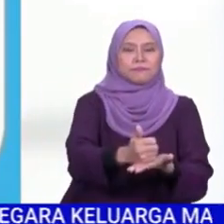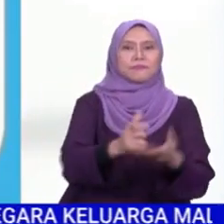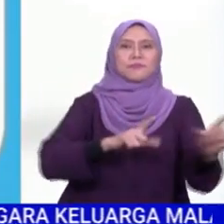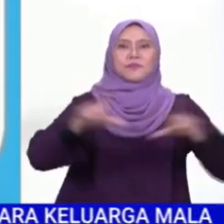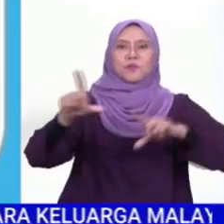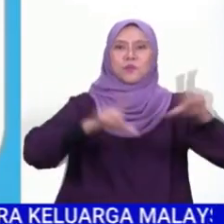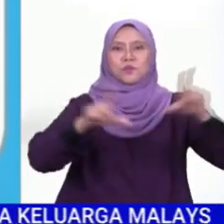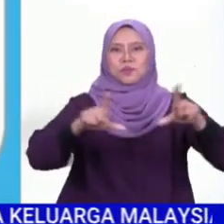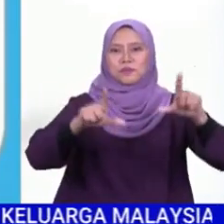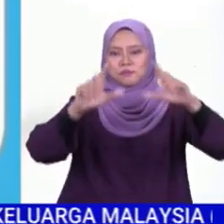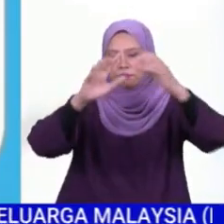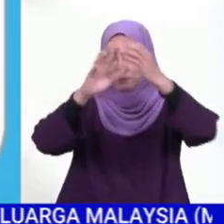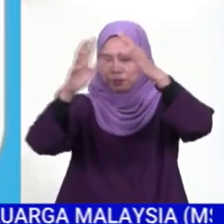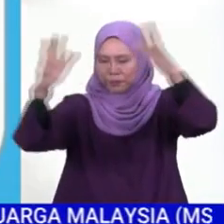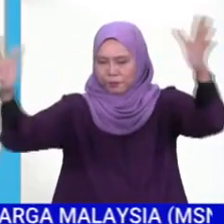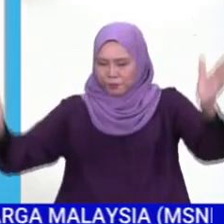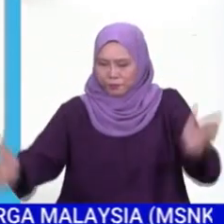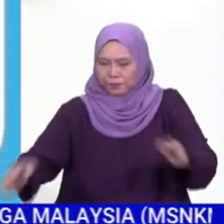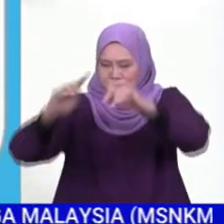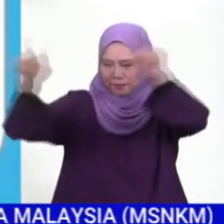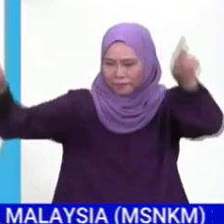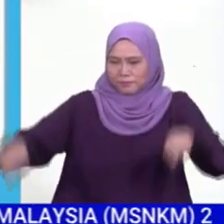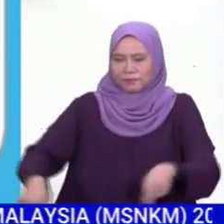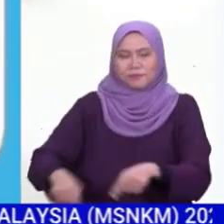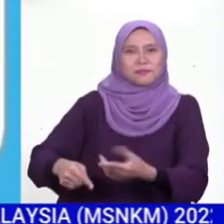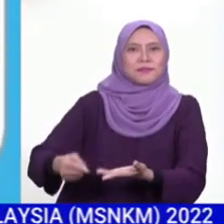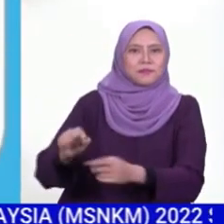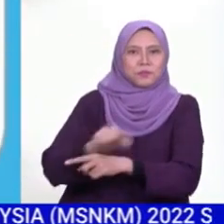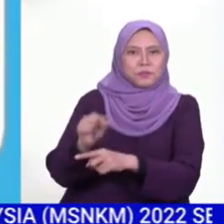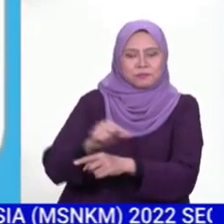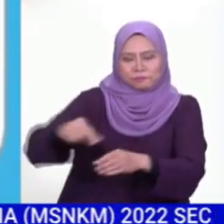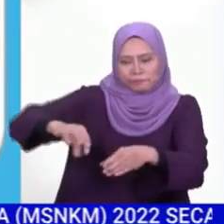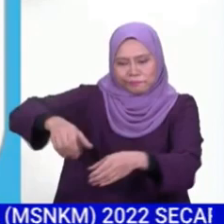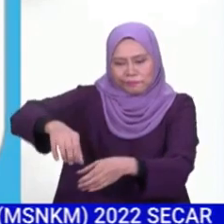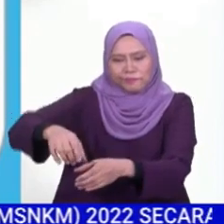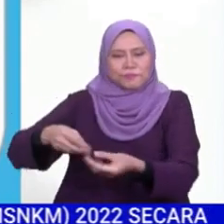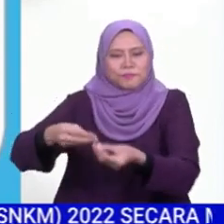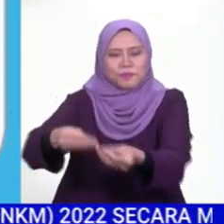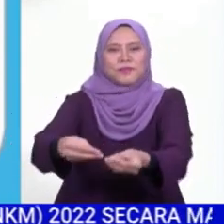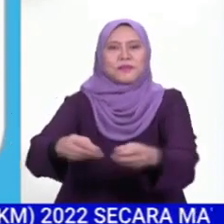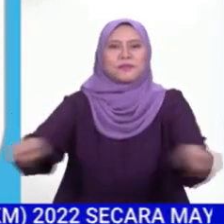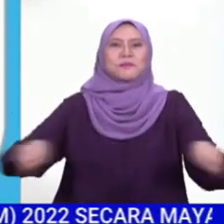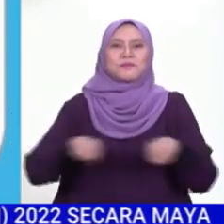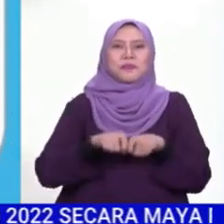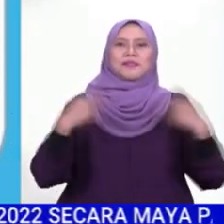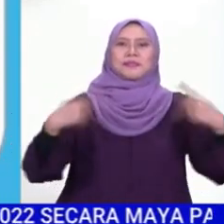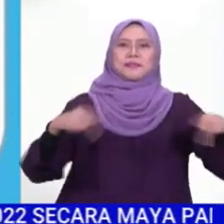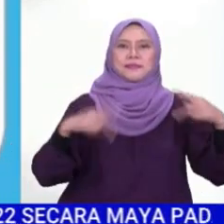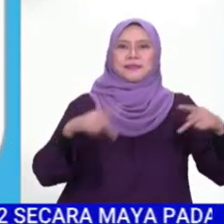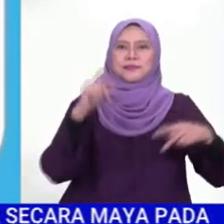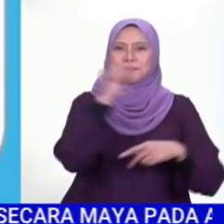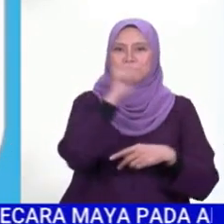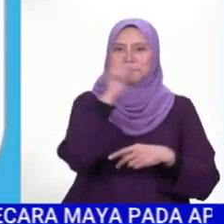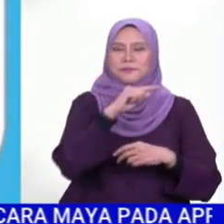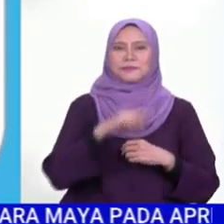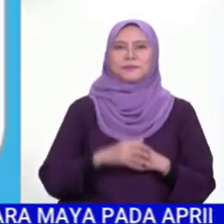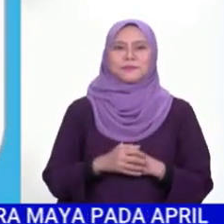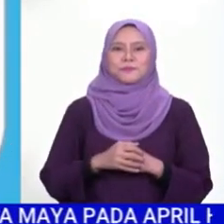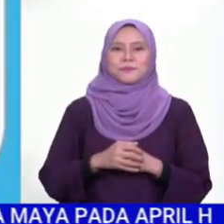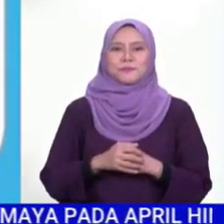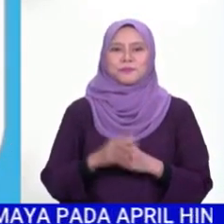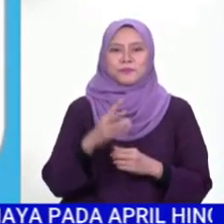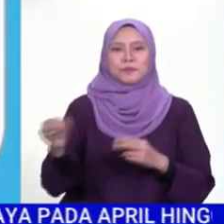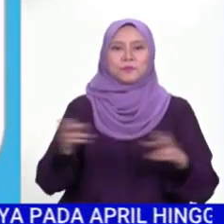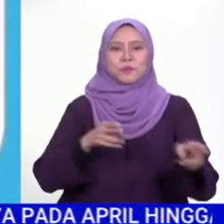Lori tangki akan digerakkan pada pengguna dengan keutamaan Jibril kepada frame is critical pada masa sama pengurusan